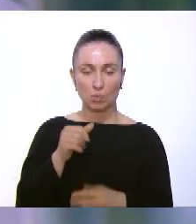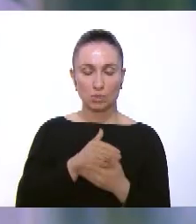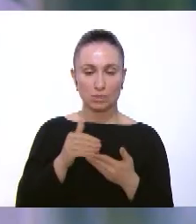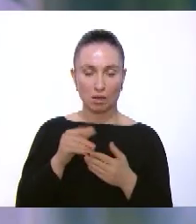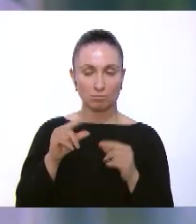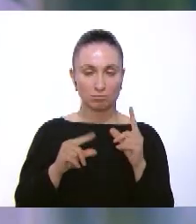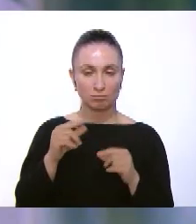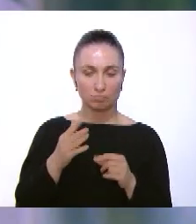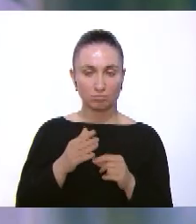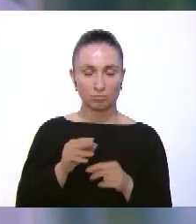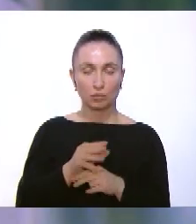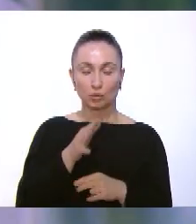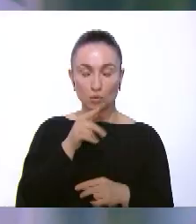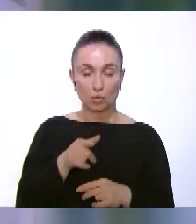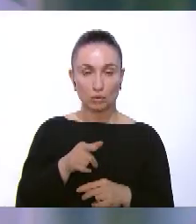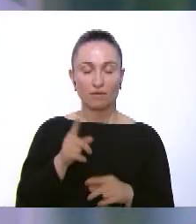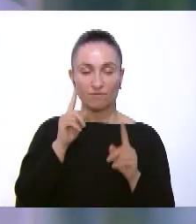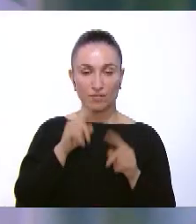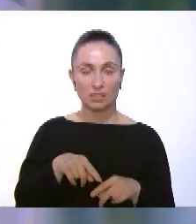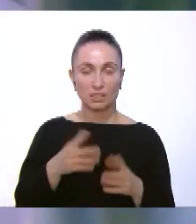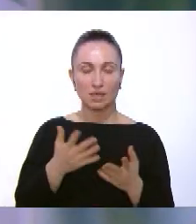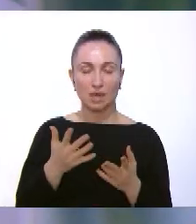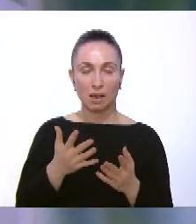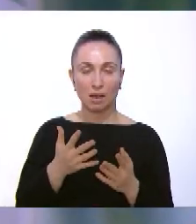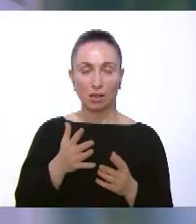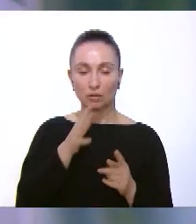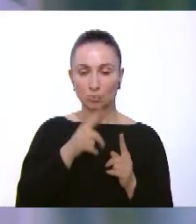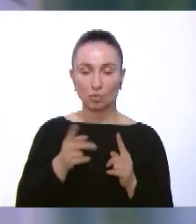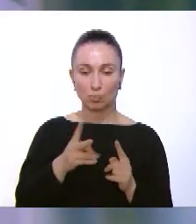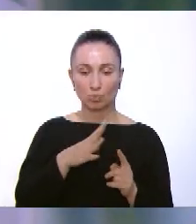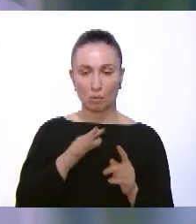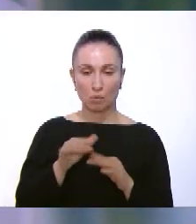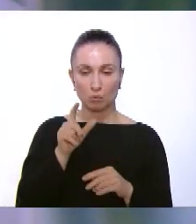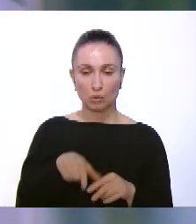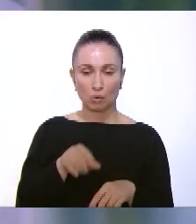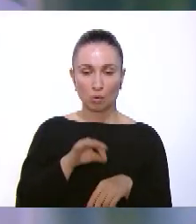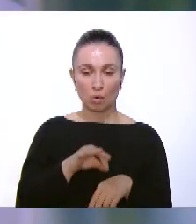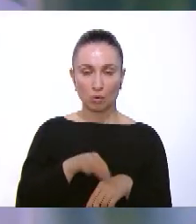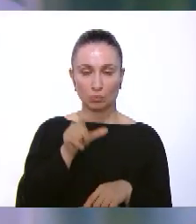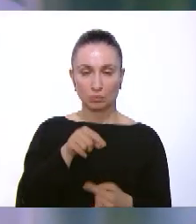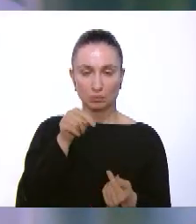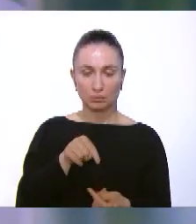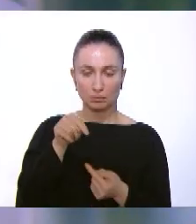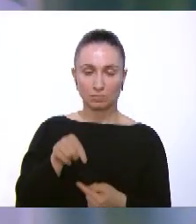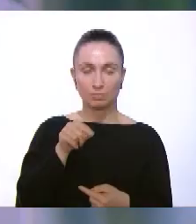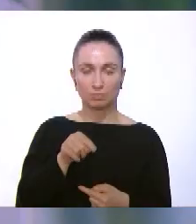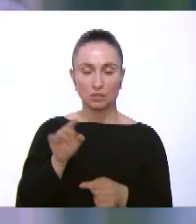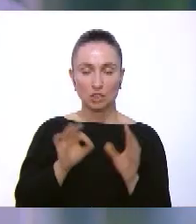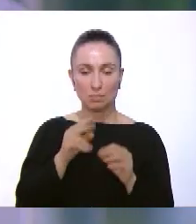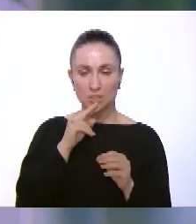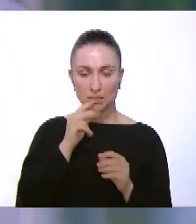დროს ისიც ვიცით, რა დიაპაზონში უნდა მოქმედებდეს კონკრეტული პაციენტის შემთხვევაში